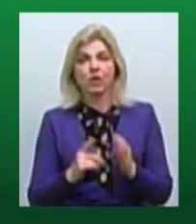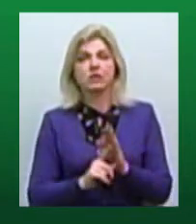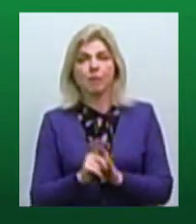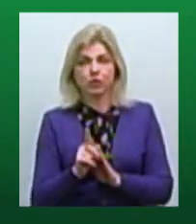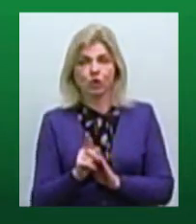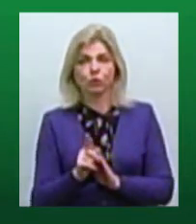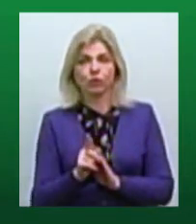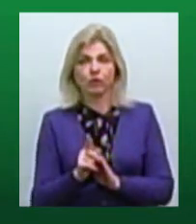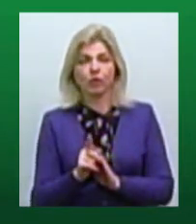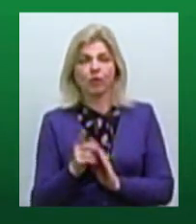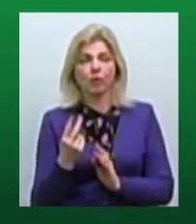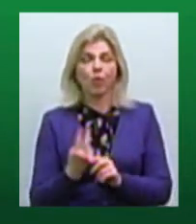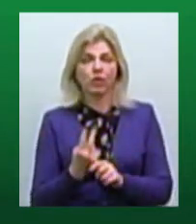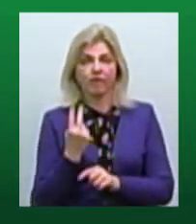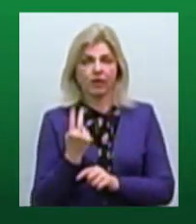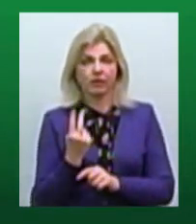подлинно